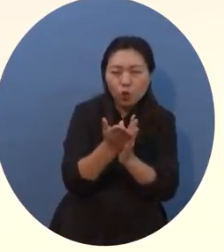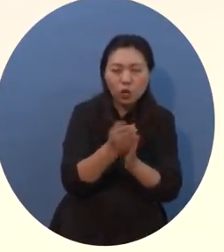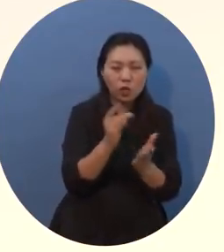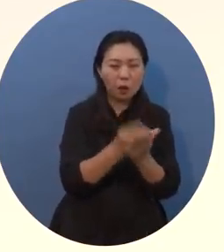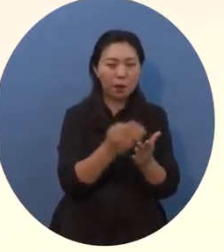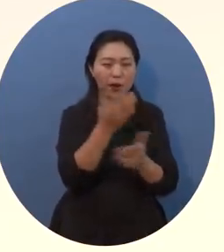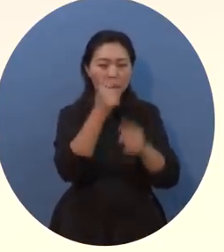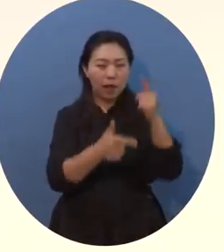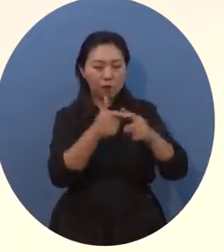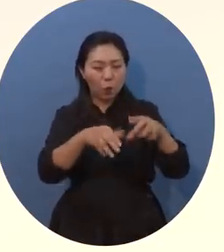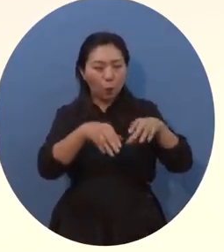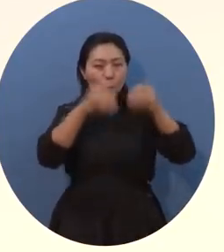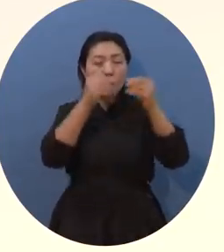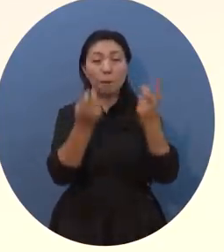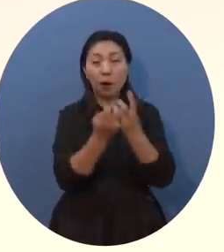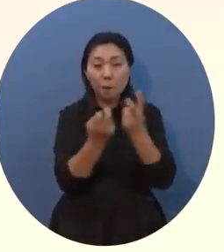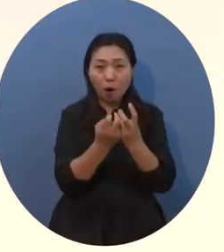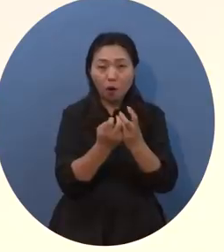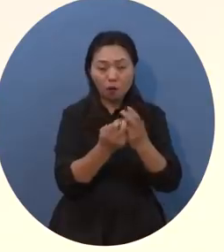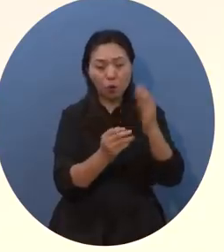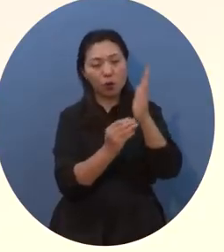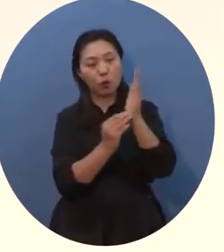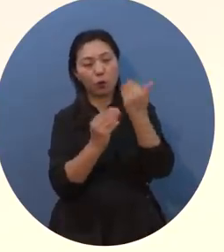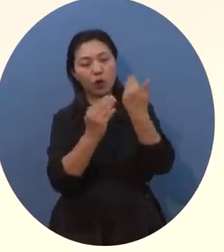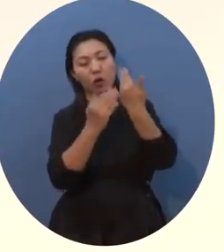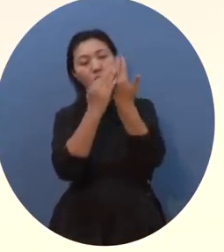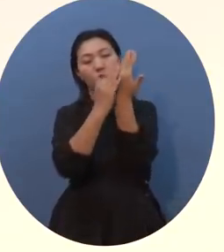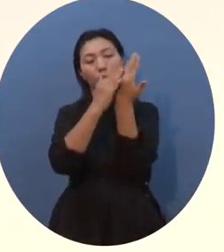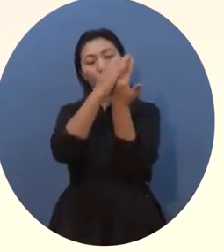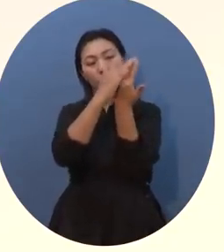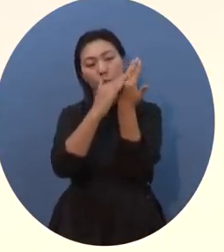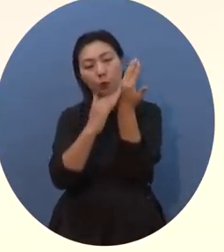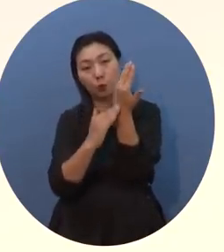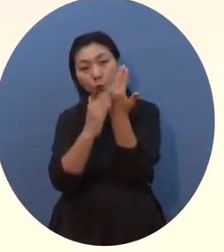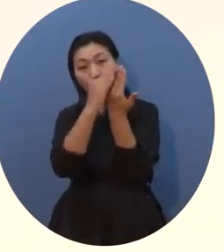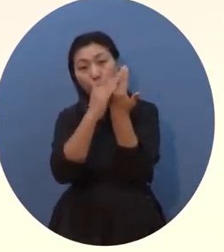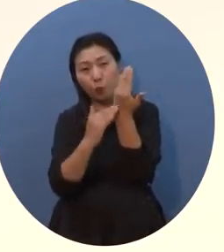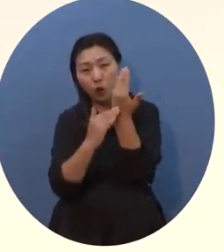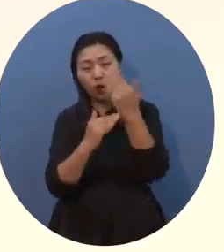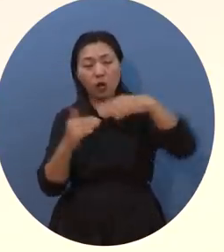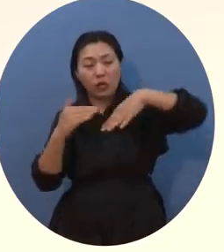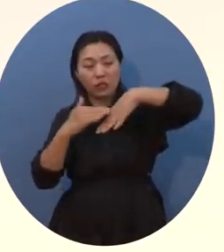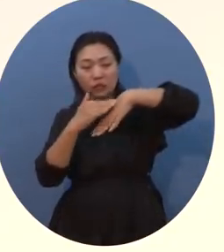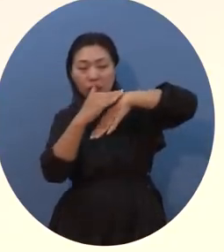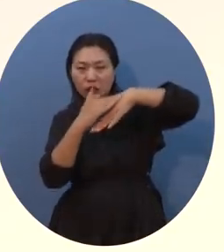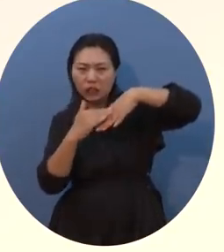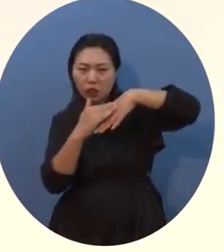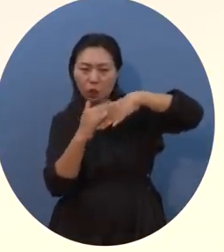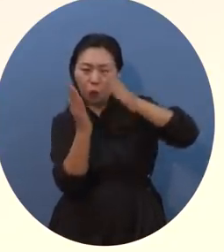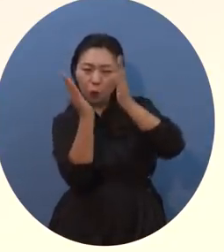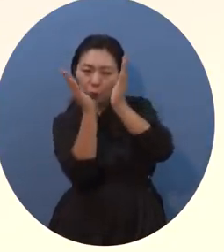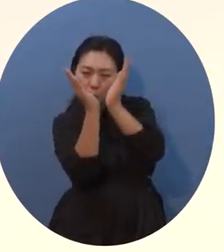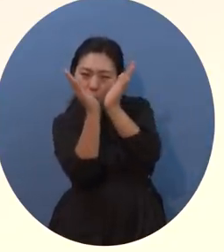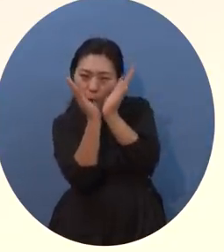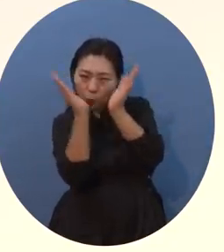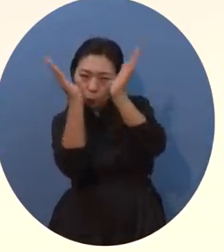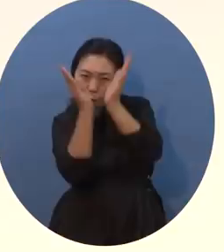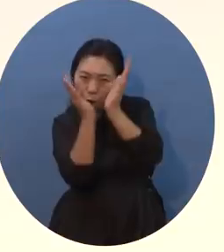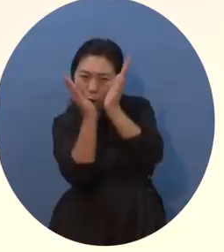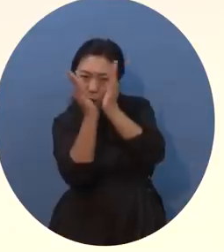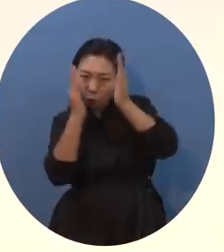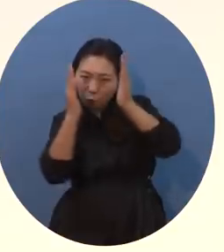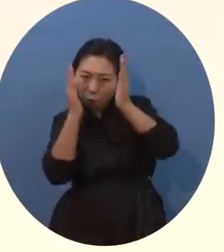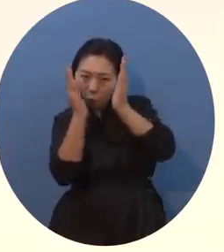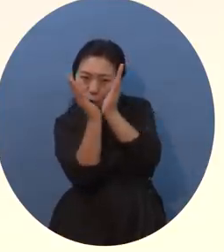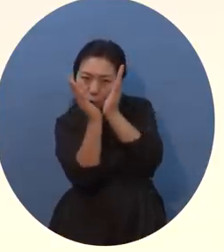말려야 되는지, 그 다음에 밑에 이 경사면은 얼마 길이로 하고 이 위에 폭을 어느 정도로 해야 되는지,